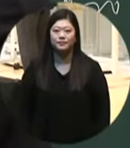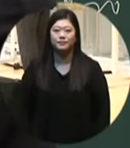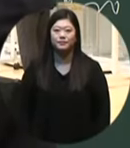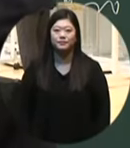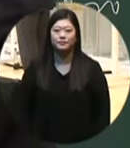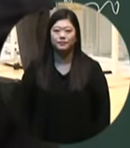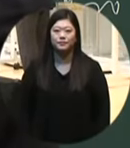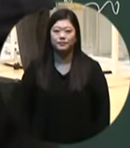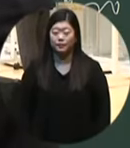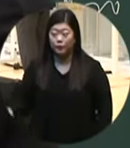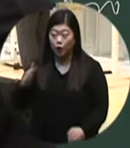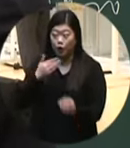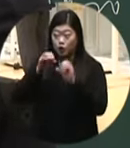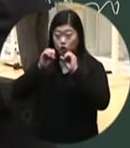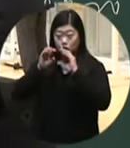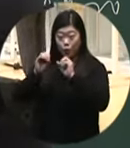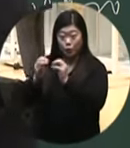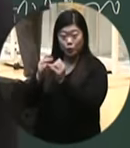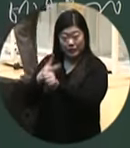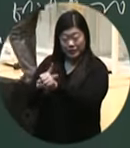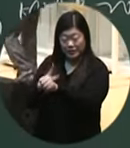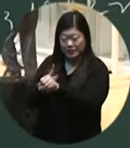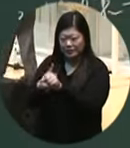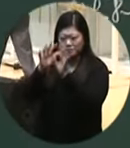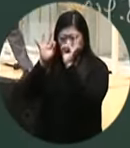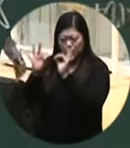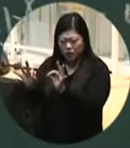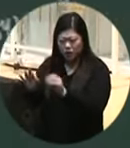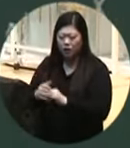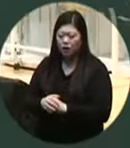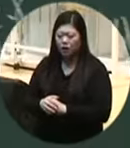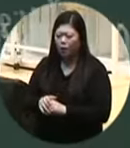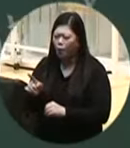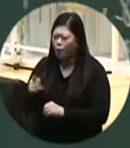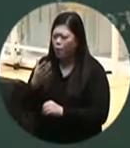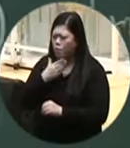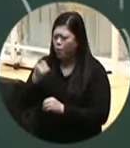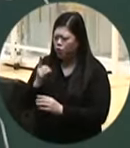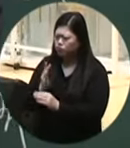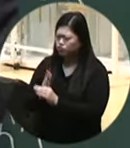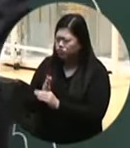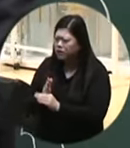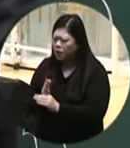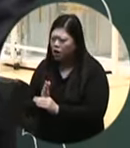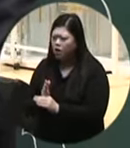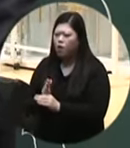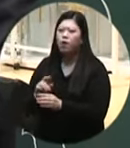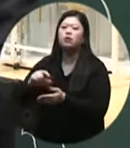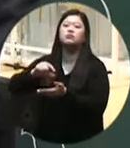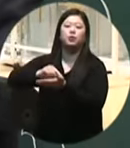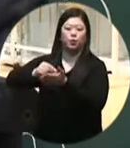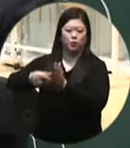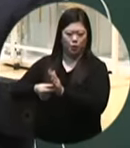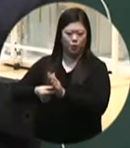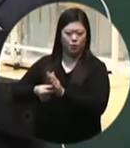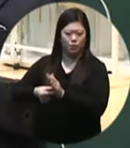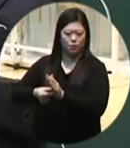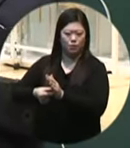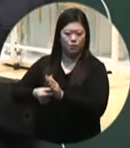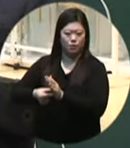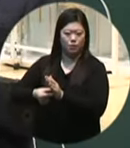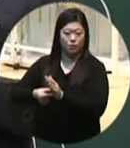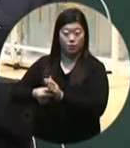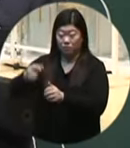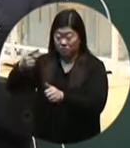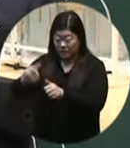우리 선교사님은 완전히 복음 중심이구나. Oh, our missionary is so centered on the gospel. 이렇게 돼버리면